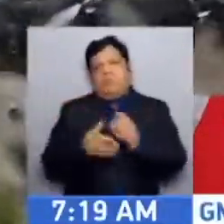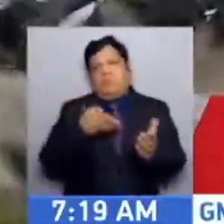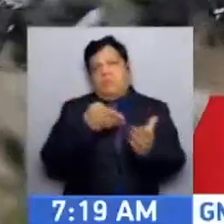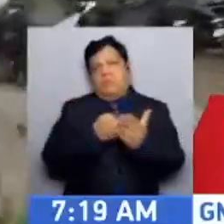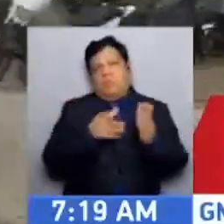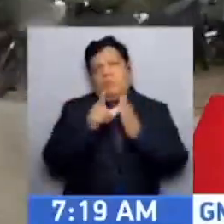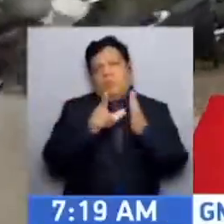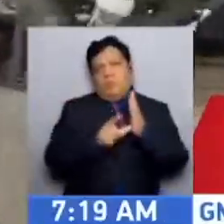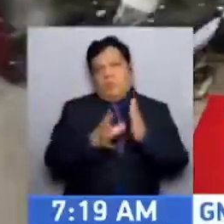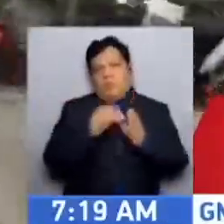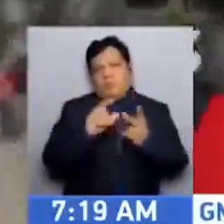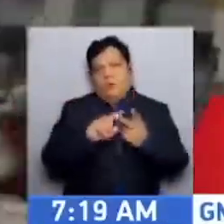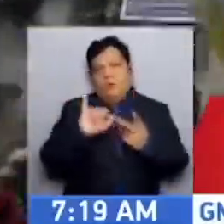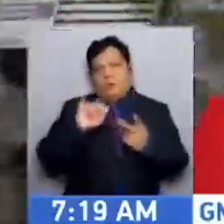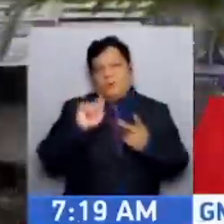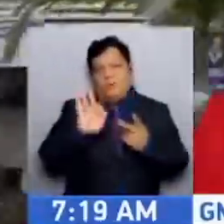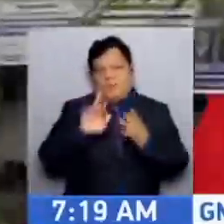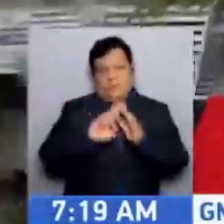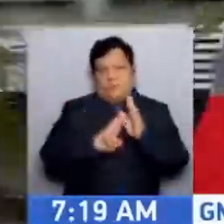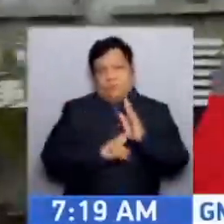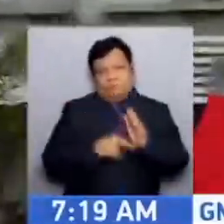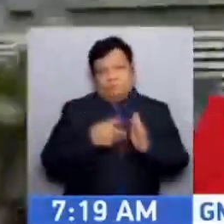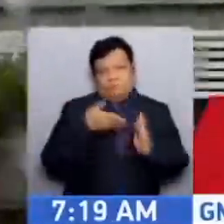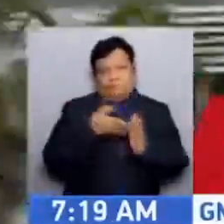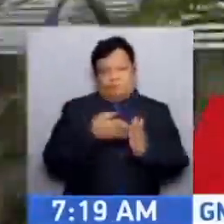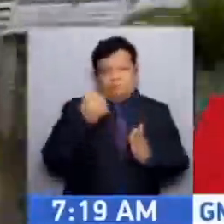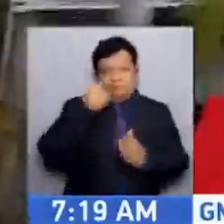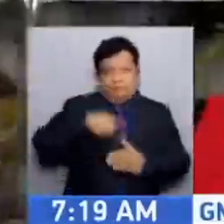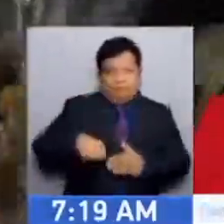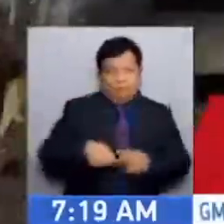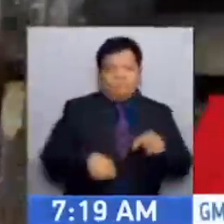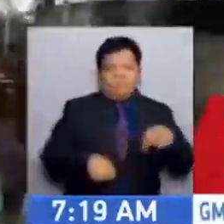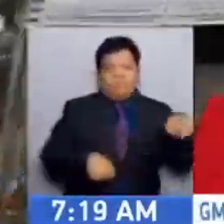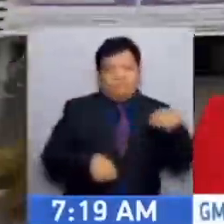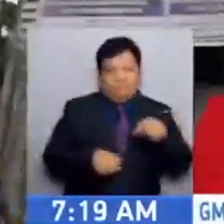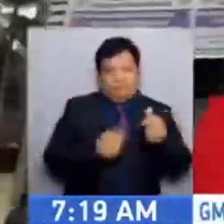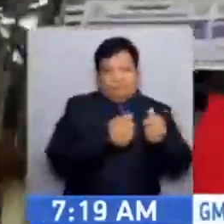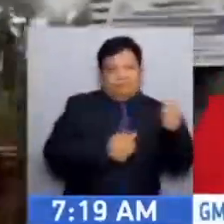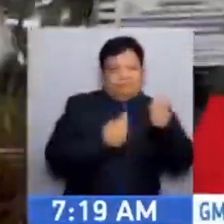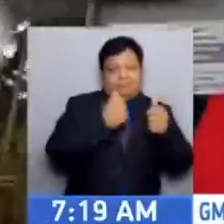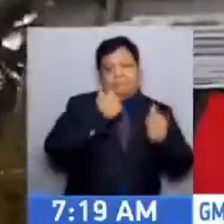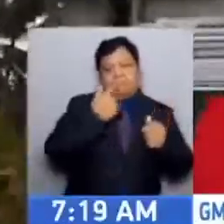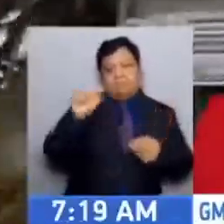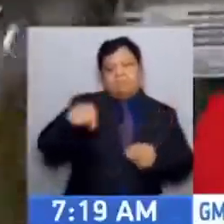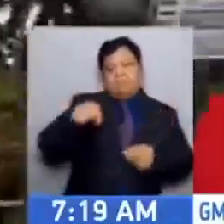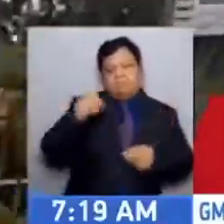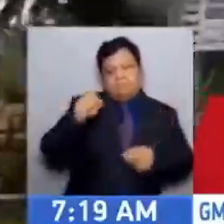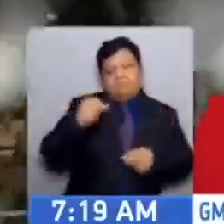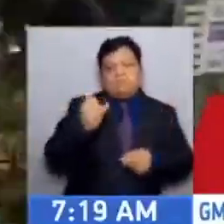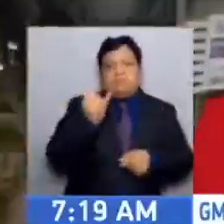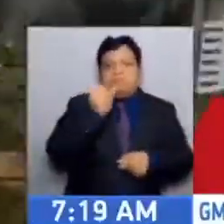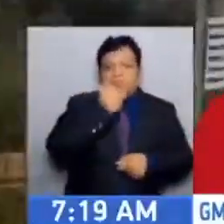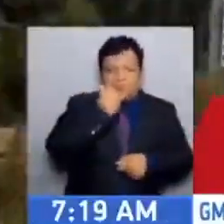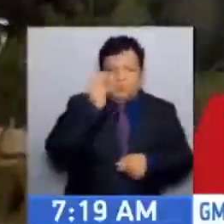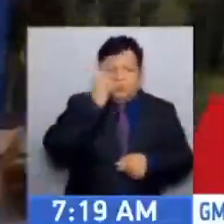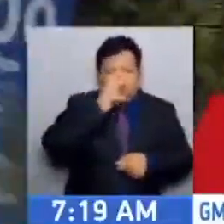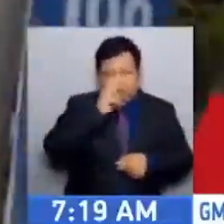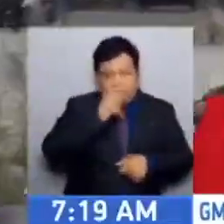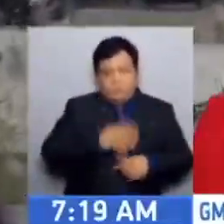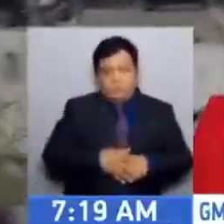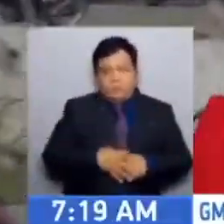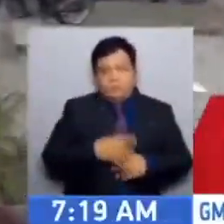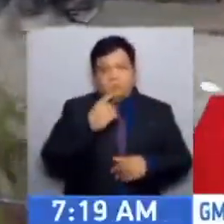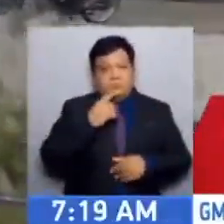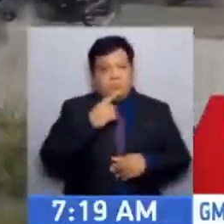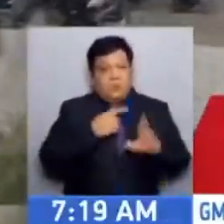Aminado naman ang mga opisyal sa kanilang pagkakamali. Tiniyak ni ROTC Commandant Staff Sergeant Hernando Maria Santiago na pananagutin ang mga